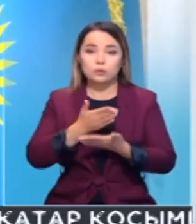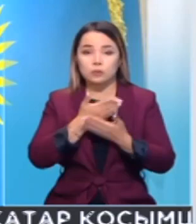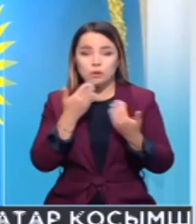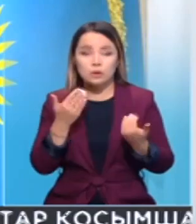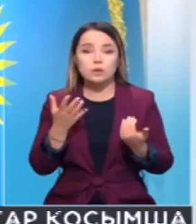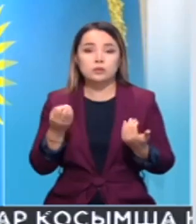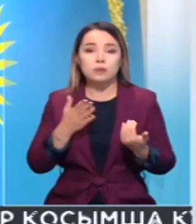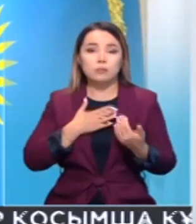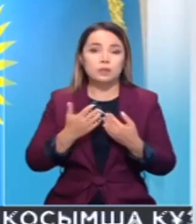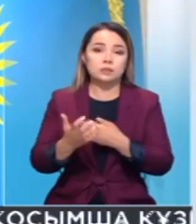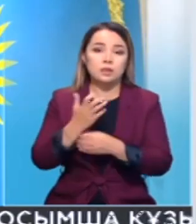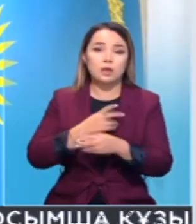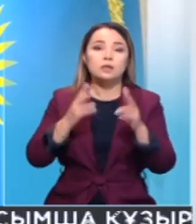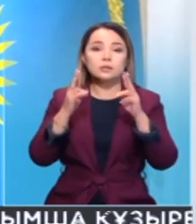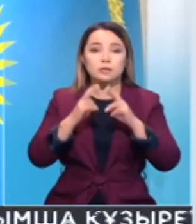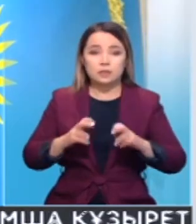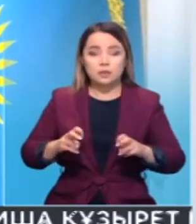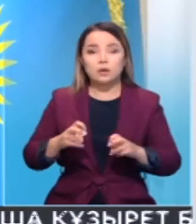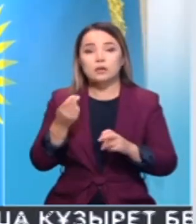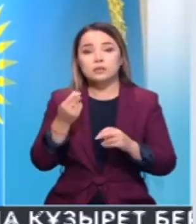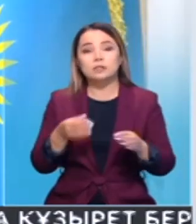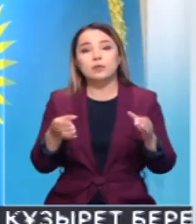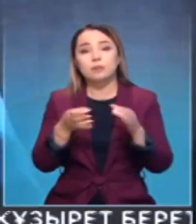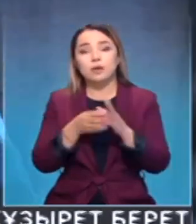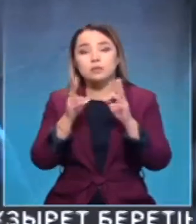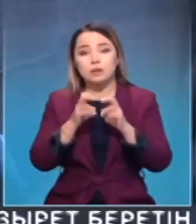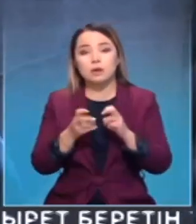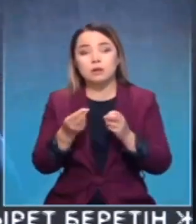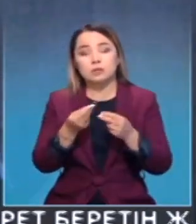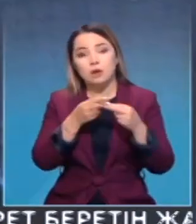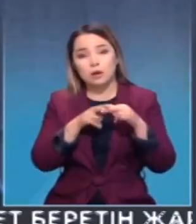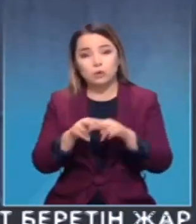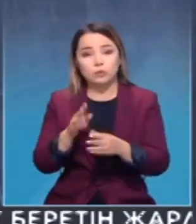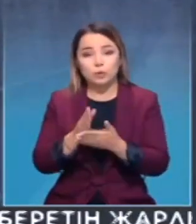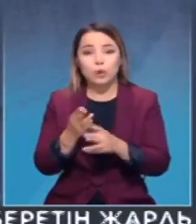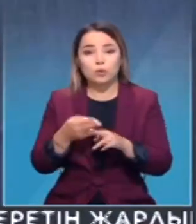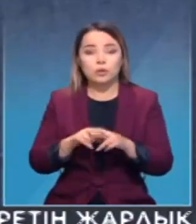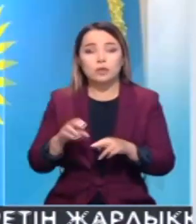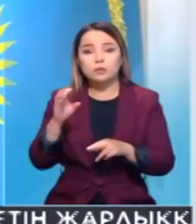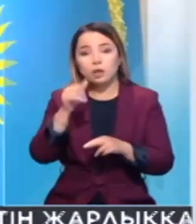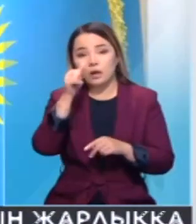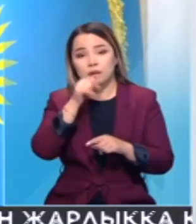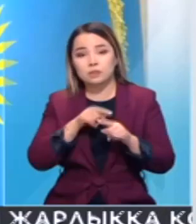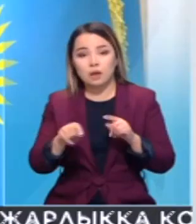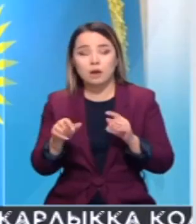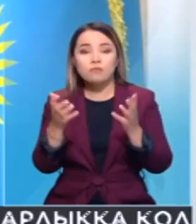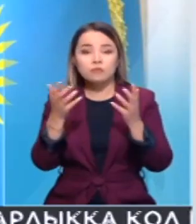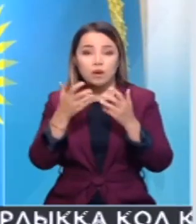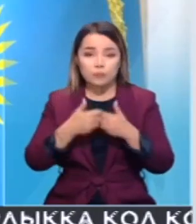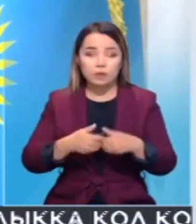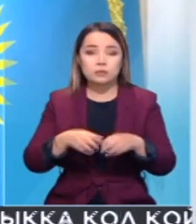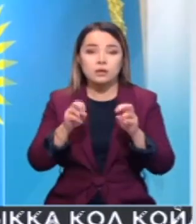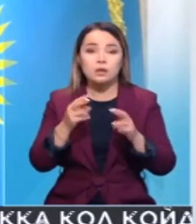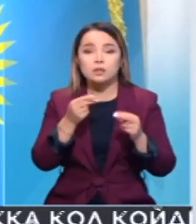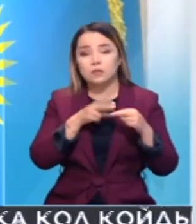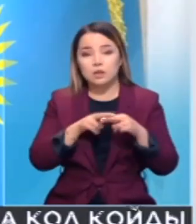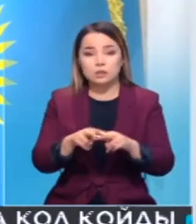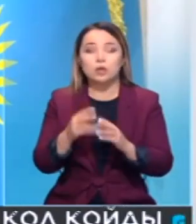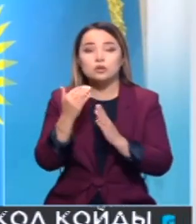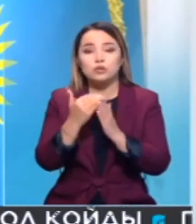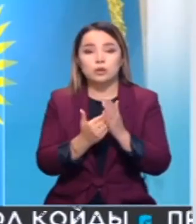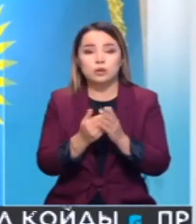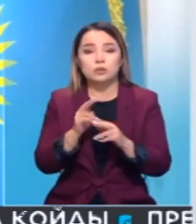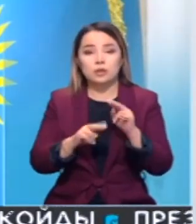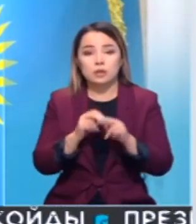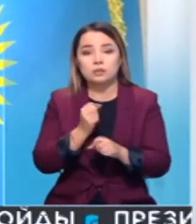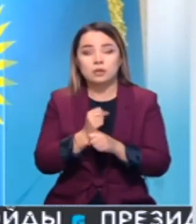сосын оларды бізге жібереді, біз тексереміз, қаржы департамент тексереді, ақшасы аударылады. Осы қыркүйек айынан автоматтандырылған қаржыландыру жүйесі енгізіледі, бұл